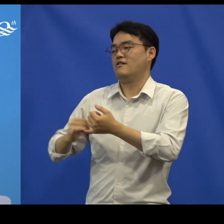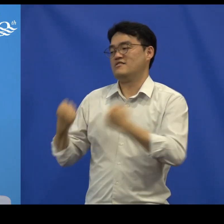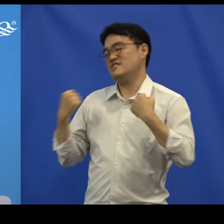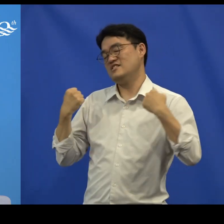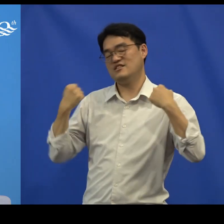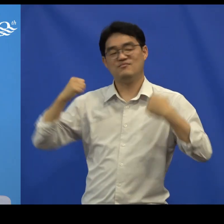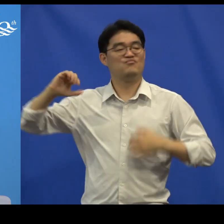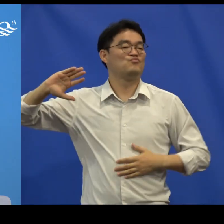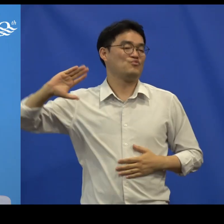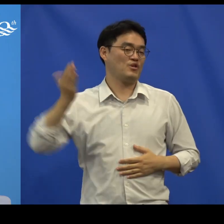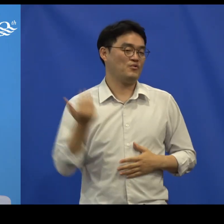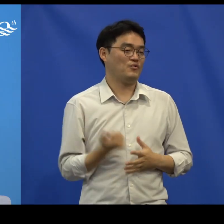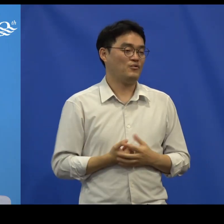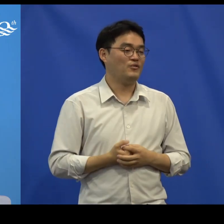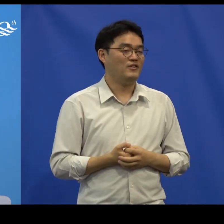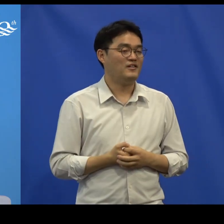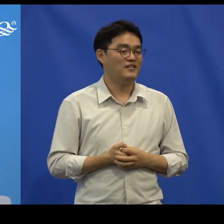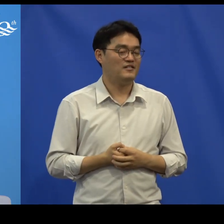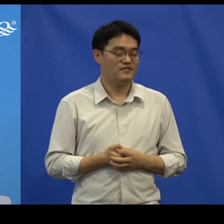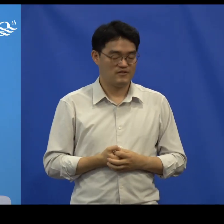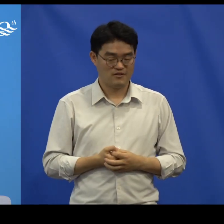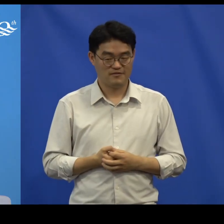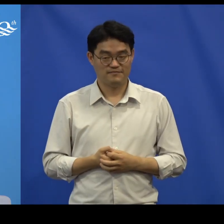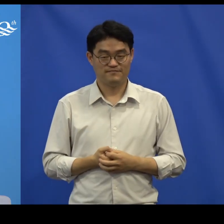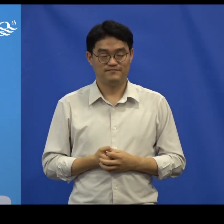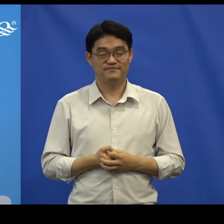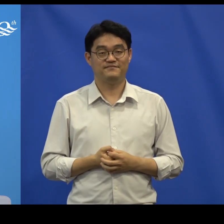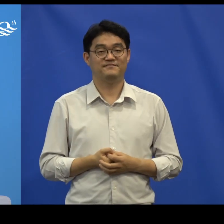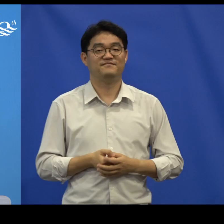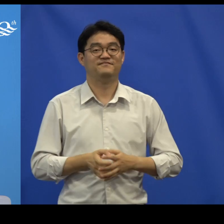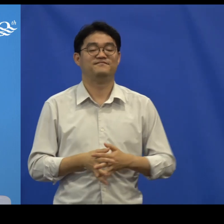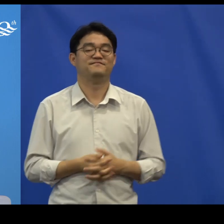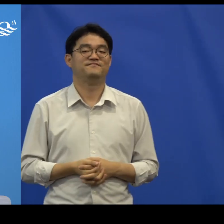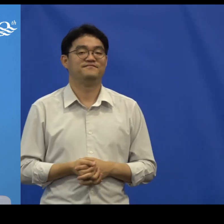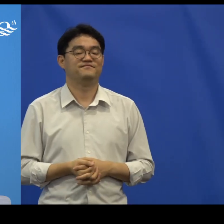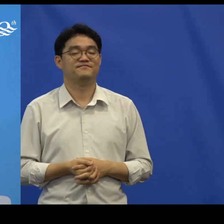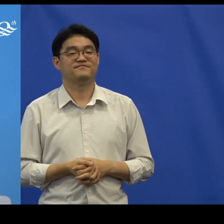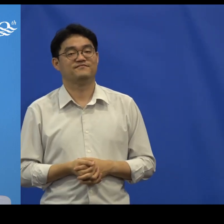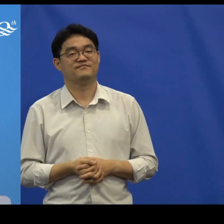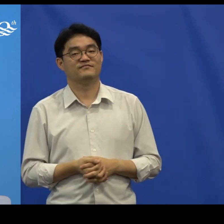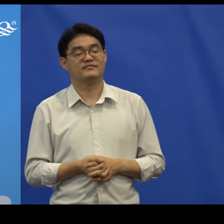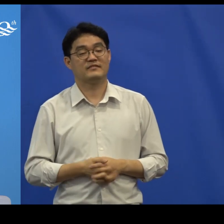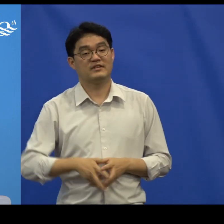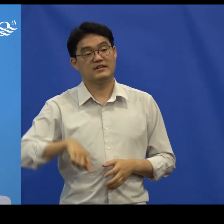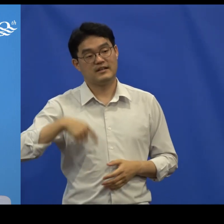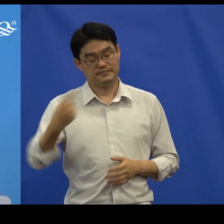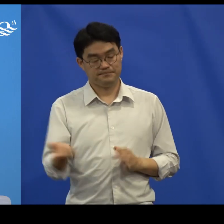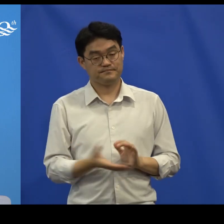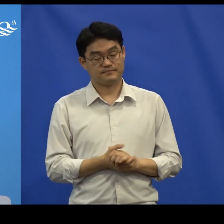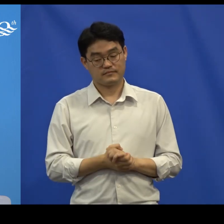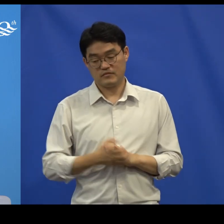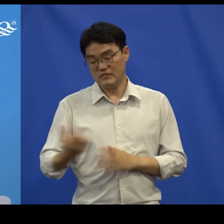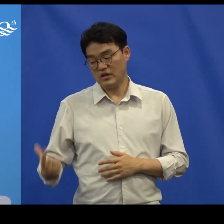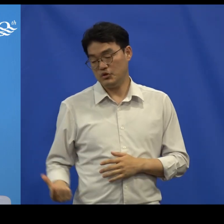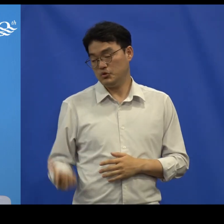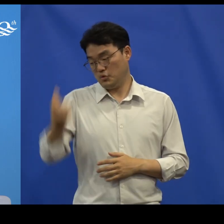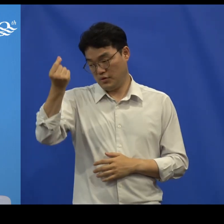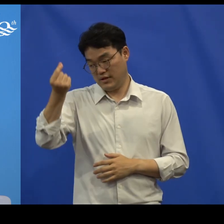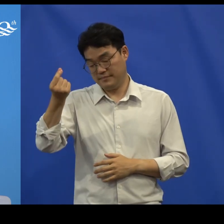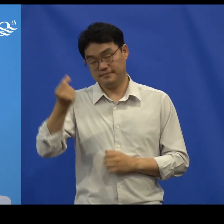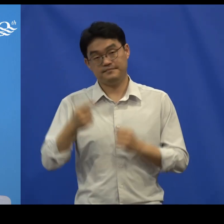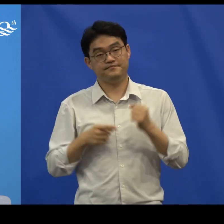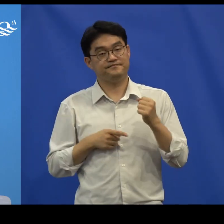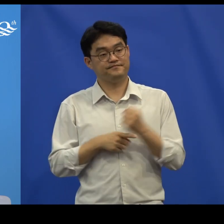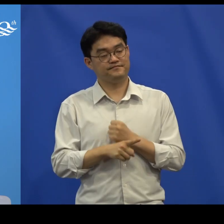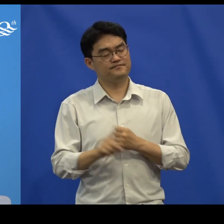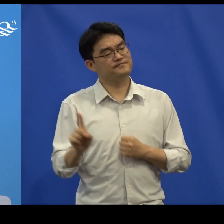하는 약속, 격려의 말씀이 되었던 거죠. 그 다음 여섯 번째입니다. 이 속히의 의미는 강조하는